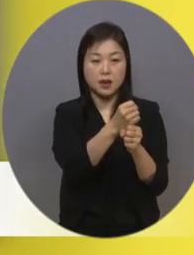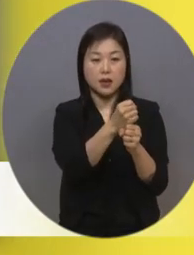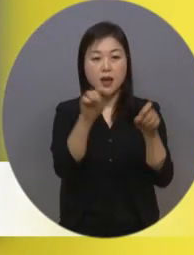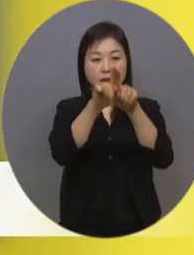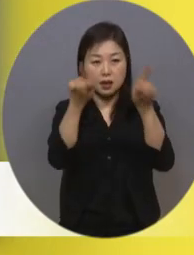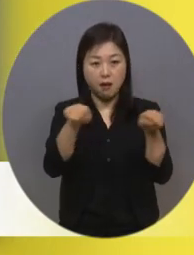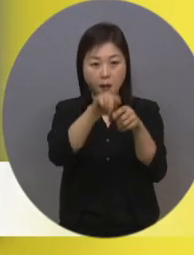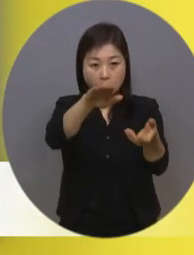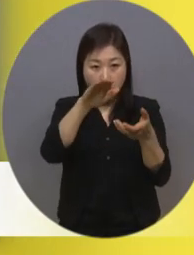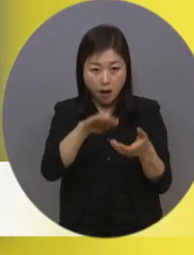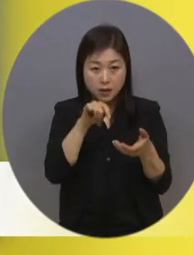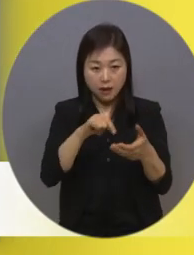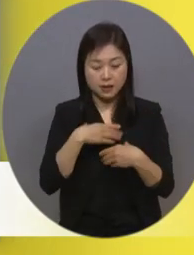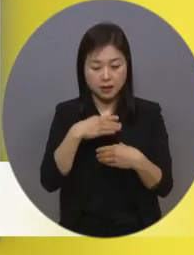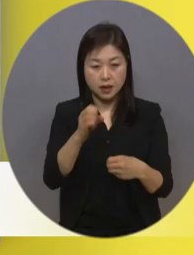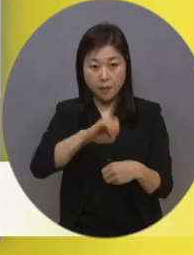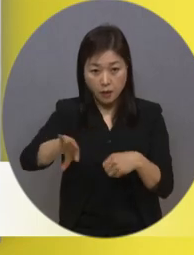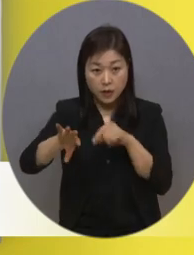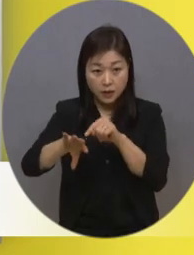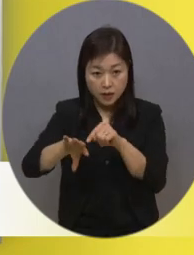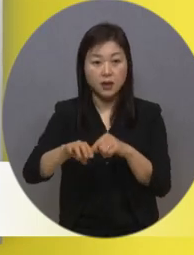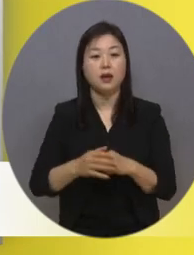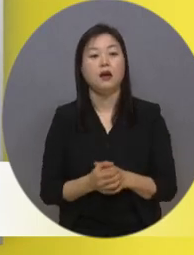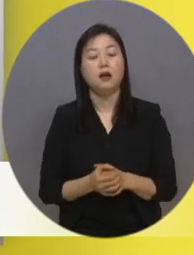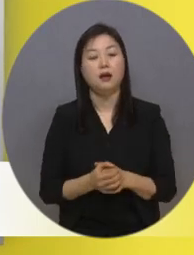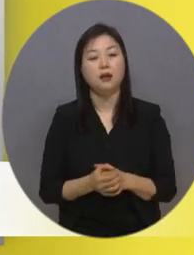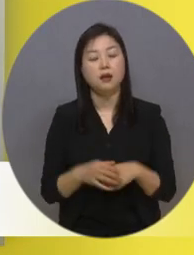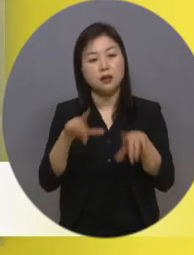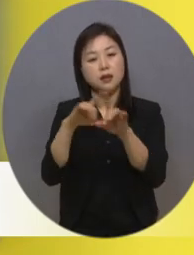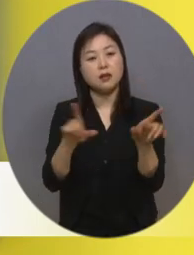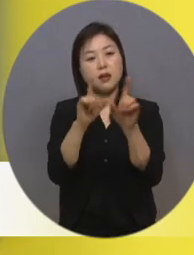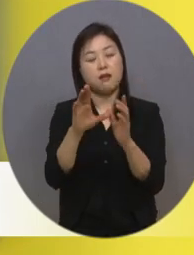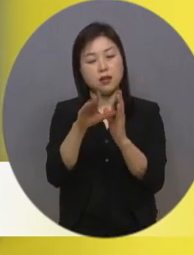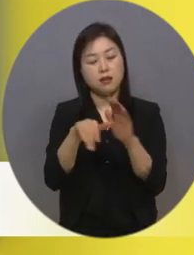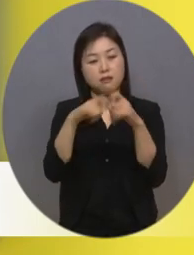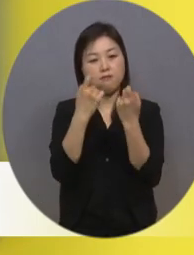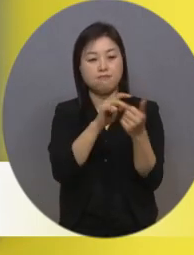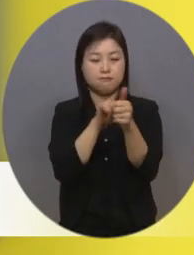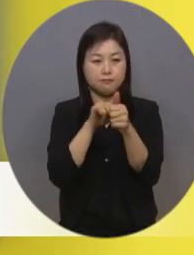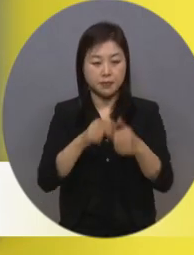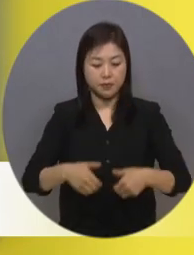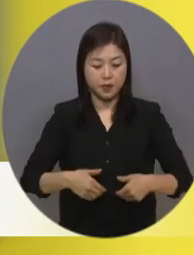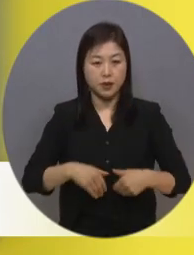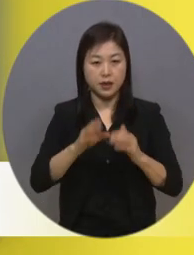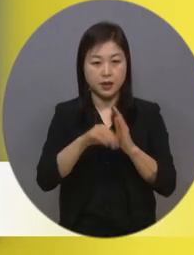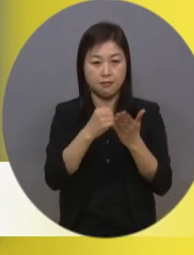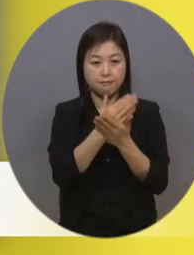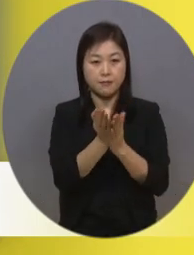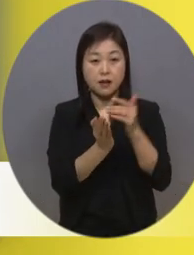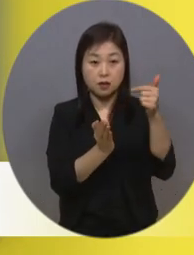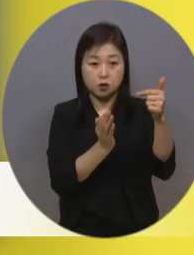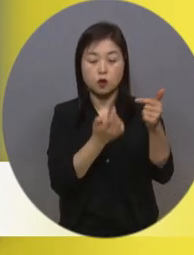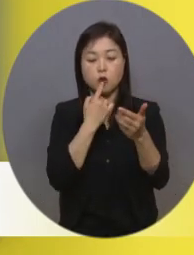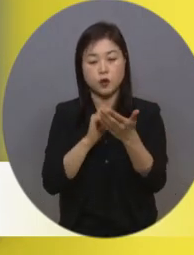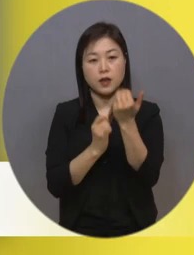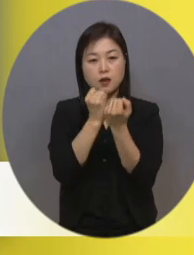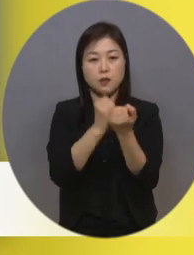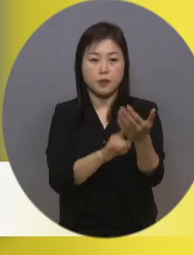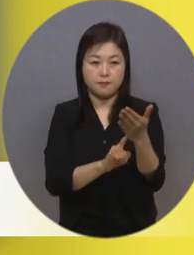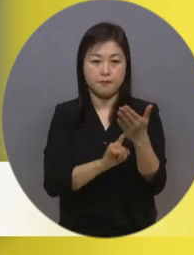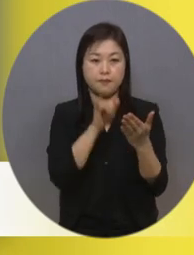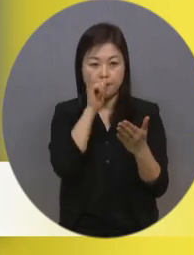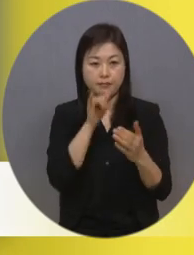상자 안전하게 버리기 등 일상에서 개인정보 보호가 필요한 순간 6가지를 쉬운 정보로 설명하고